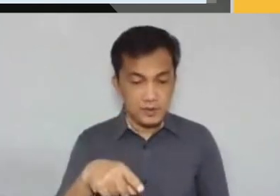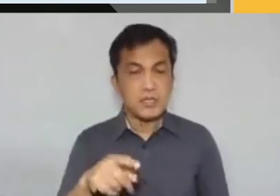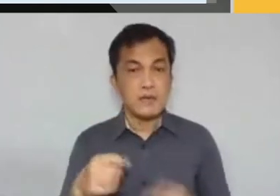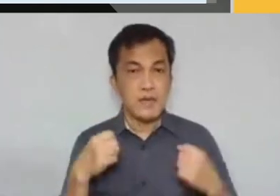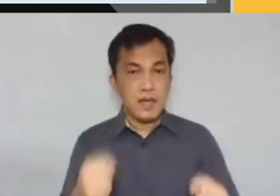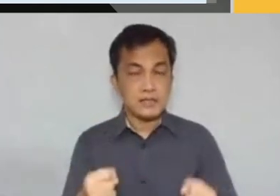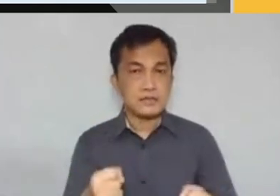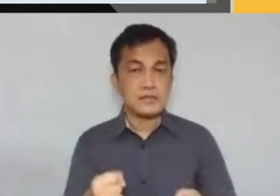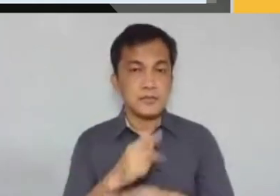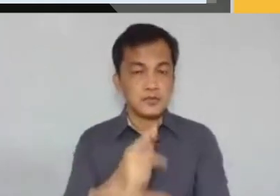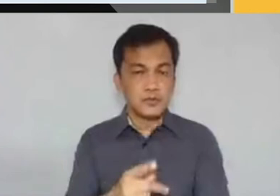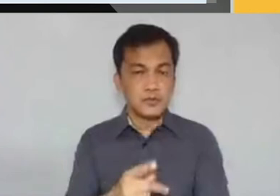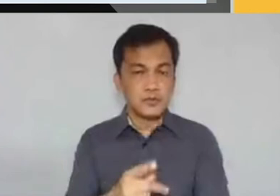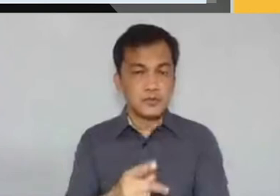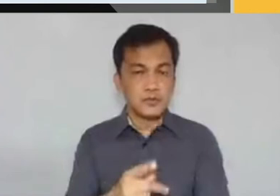posibilidad ng tetano.